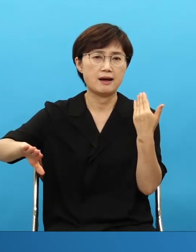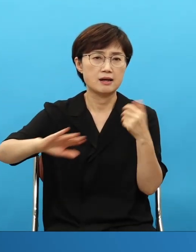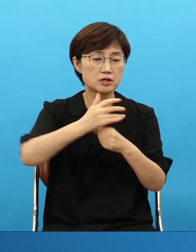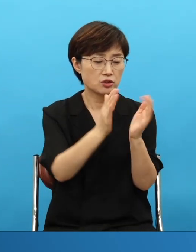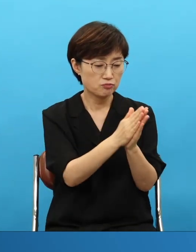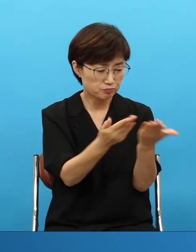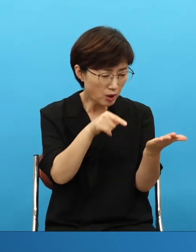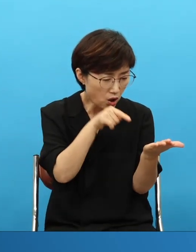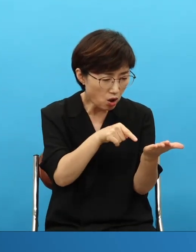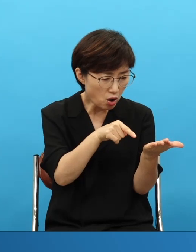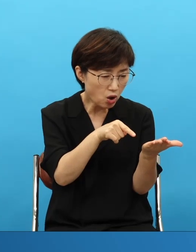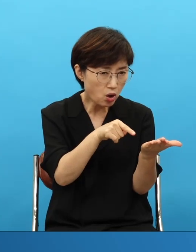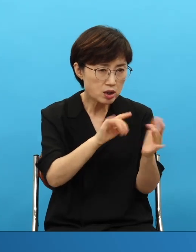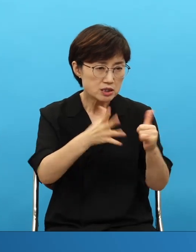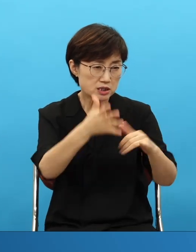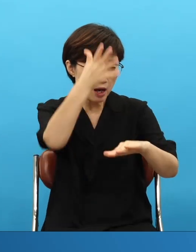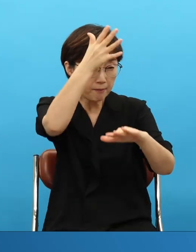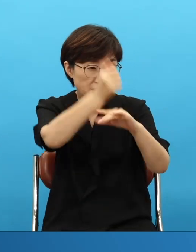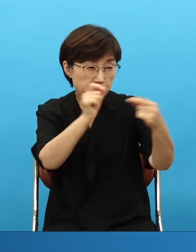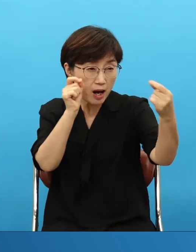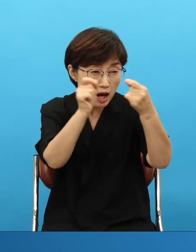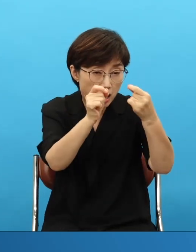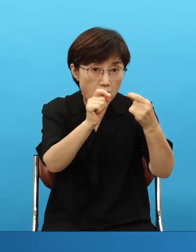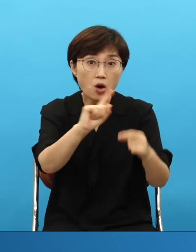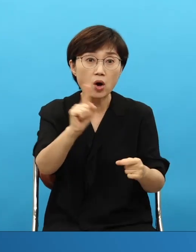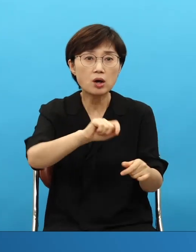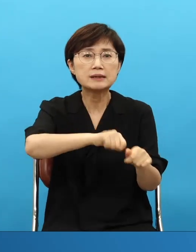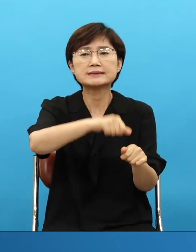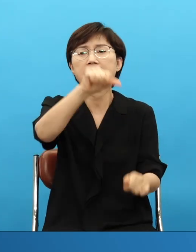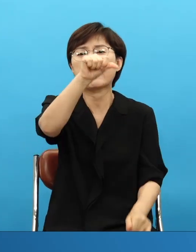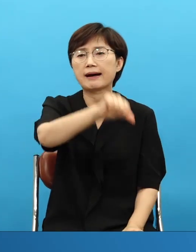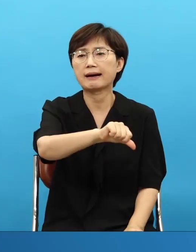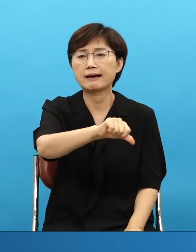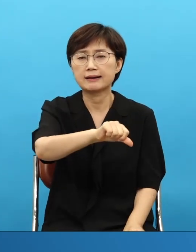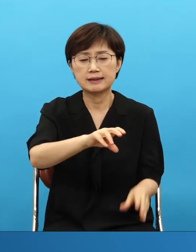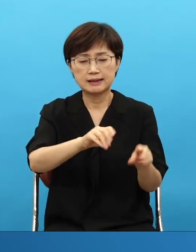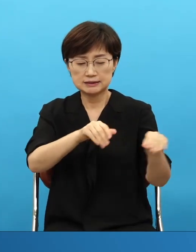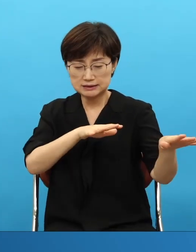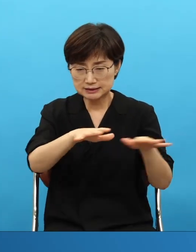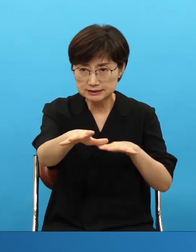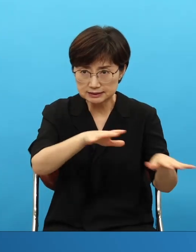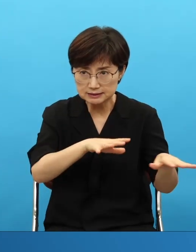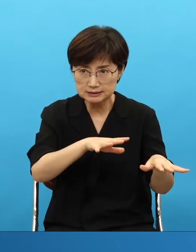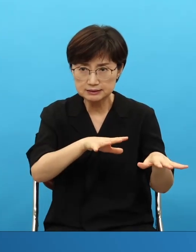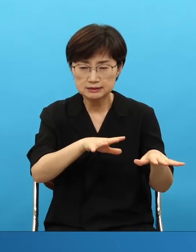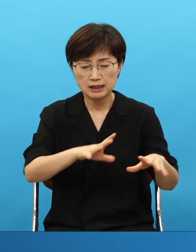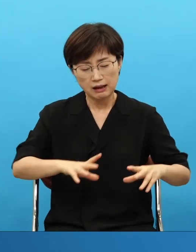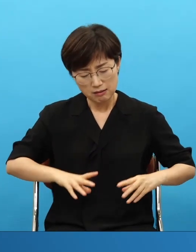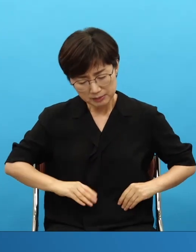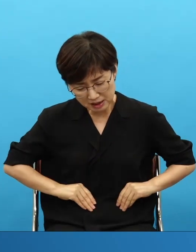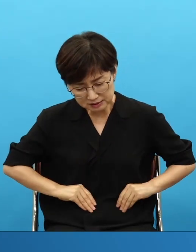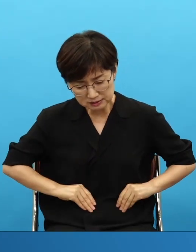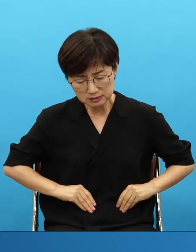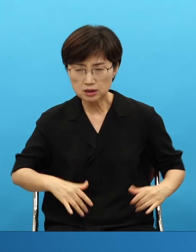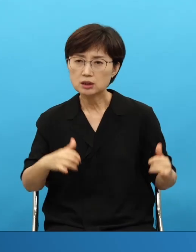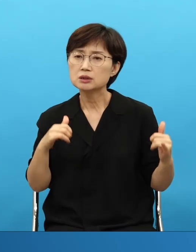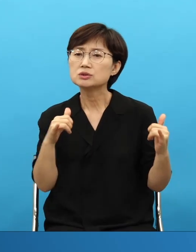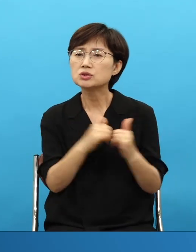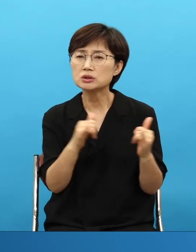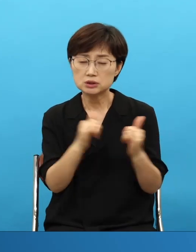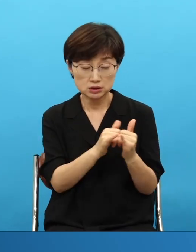其他的书籍呢对未来讲的非常美好. 마지막 때가 되면 재앙 지진, 기근, 전쟁 막 일어나게 될